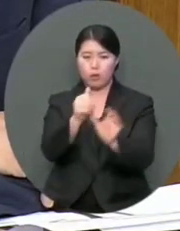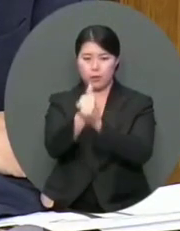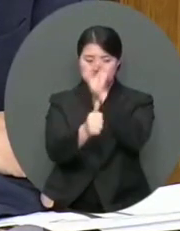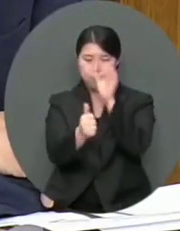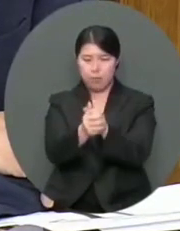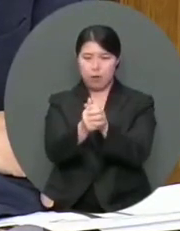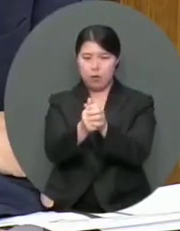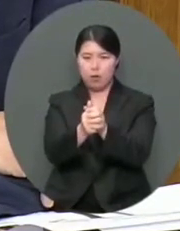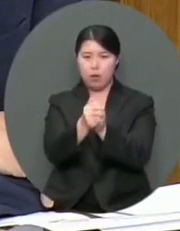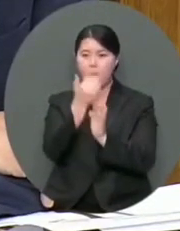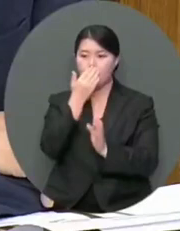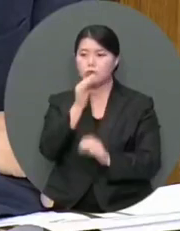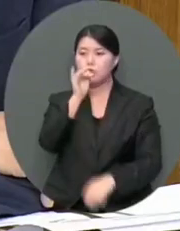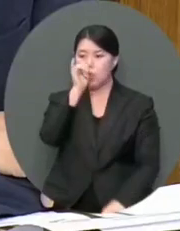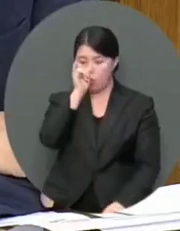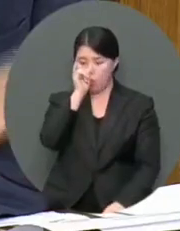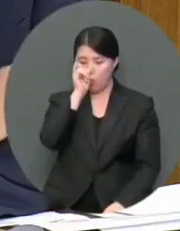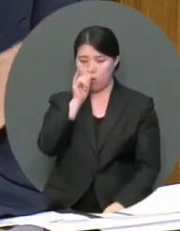임명한다.